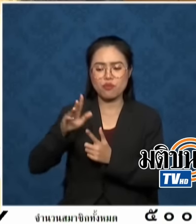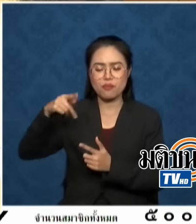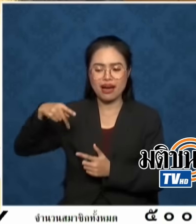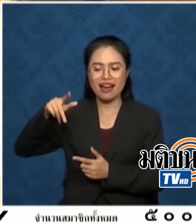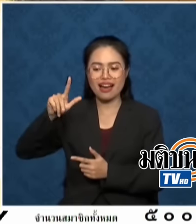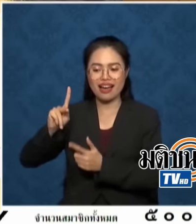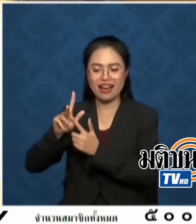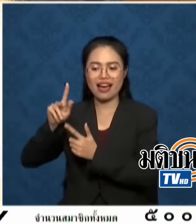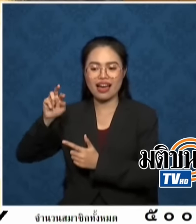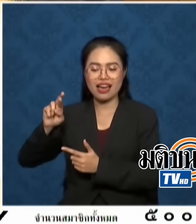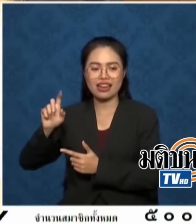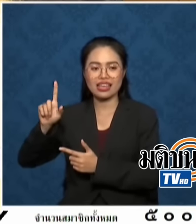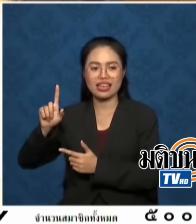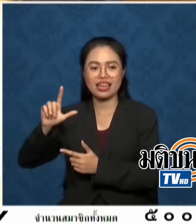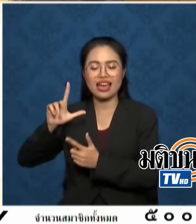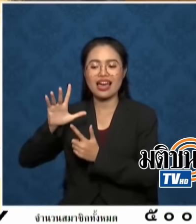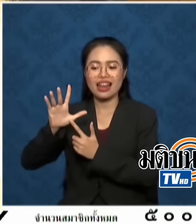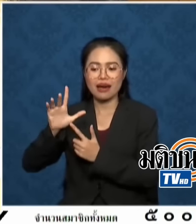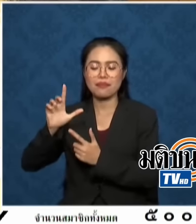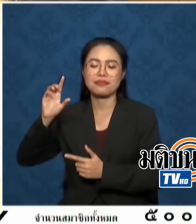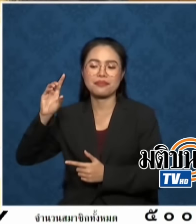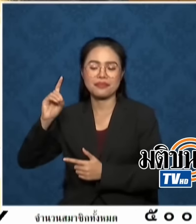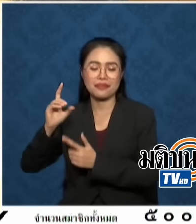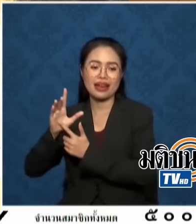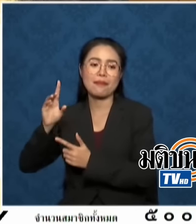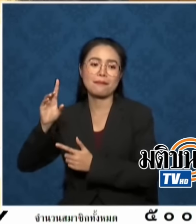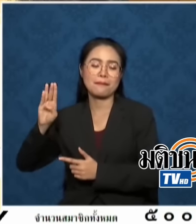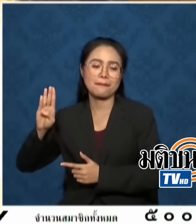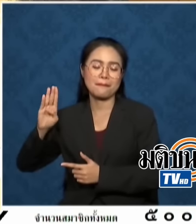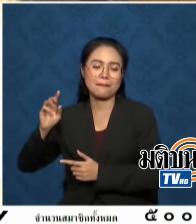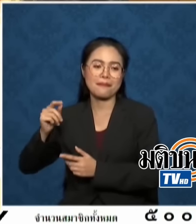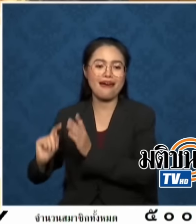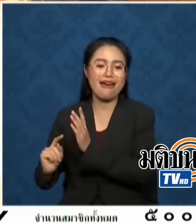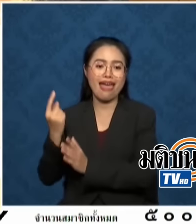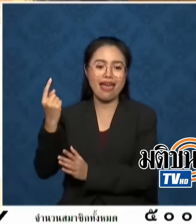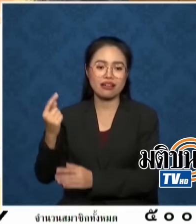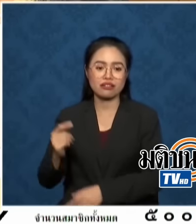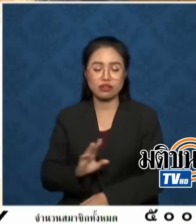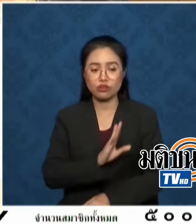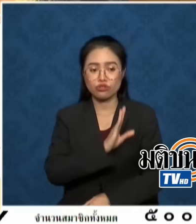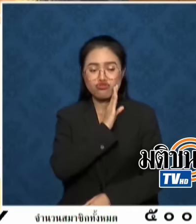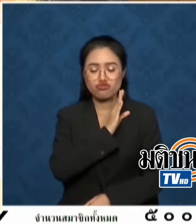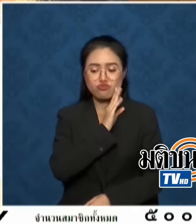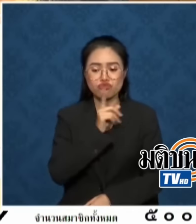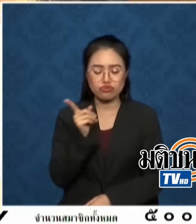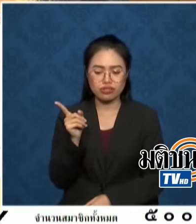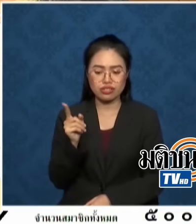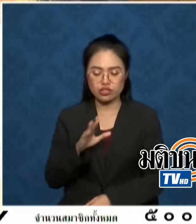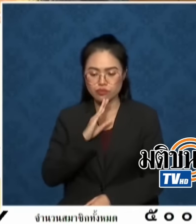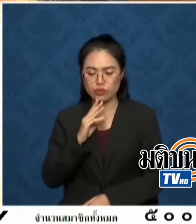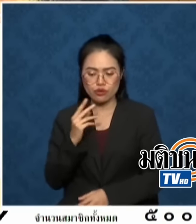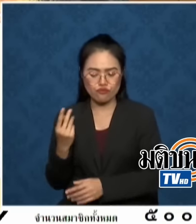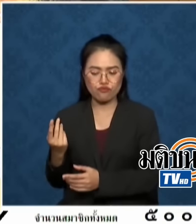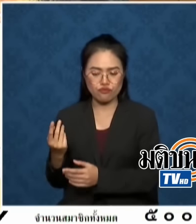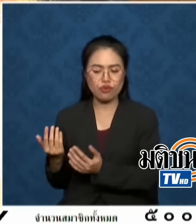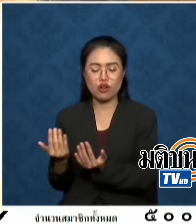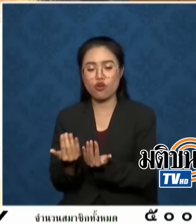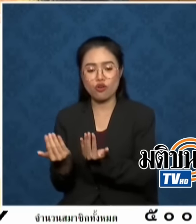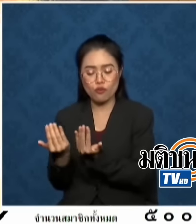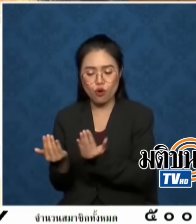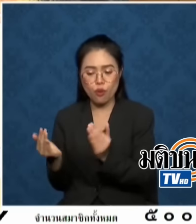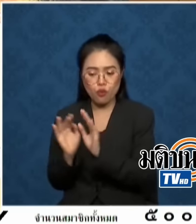ลำดับแรกสมมุติว่าถ้าคู่สมรสที่มีความผูกพันทางเครือญาติตาย